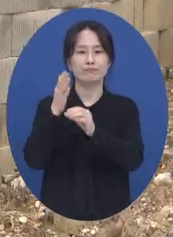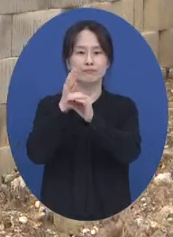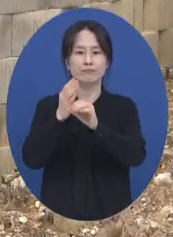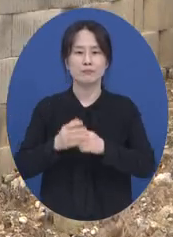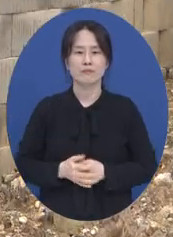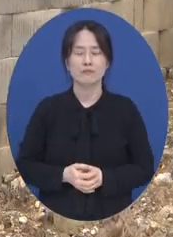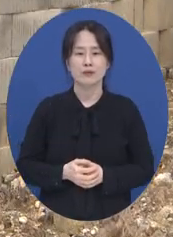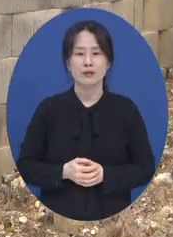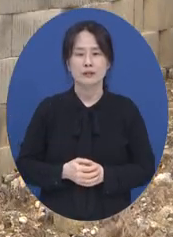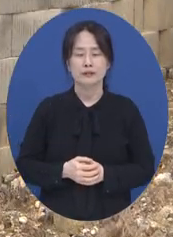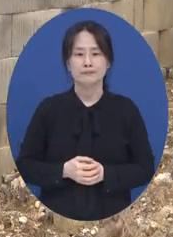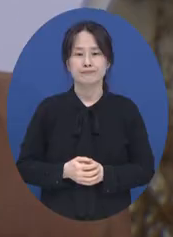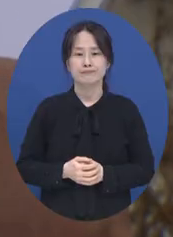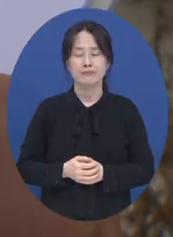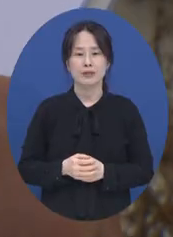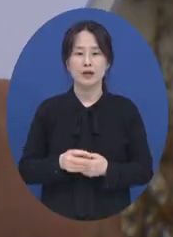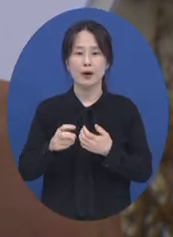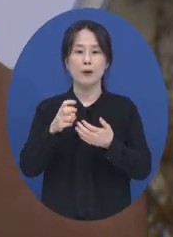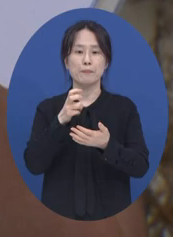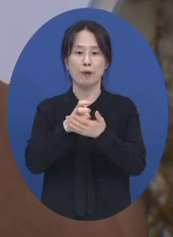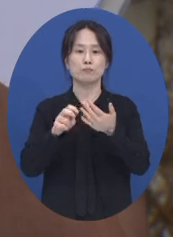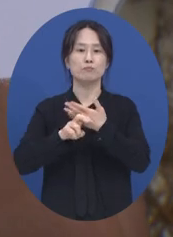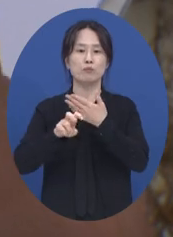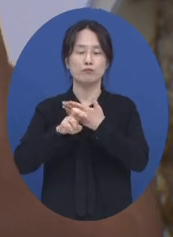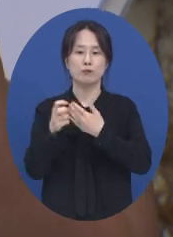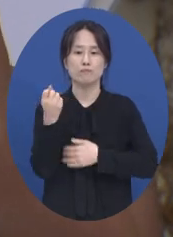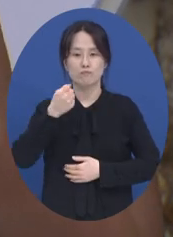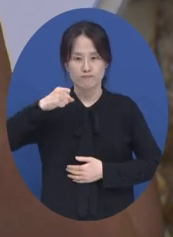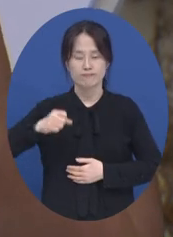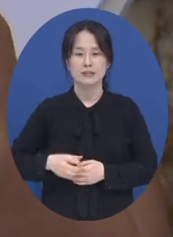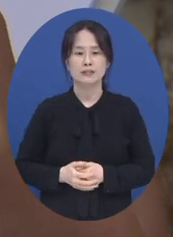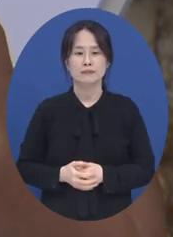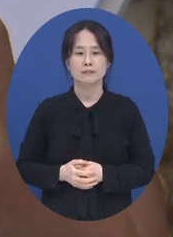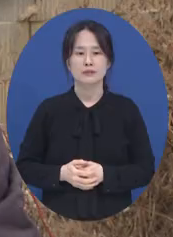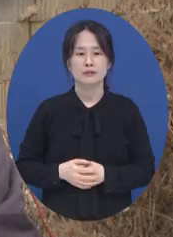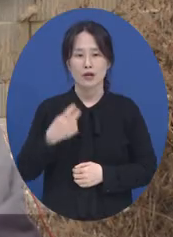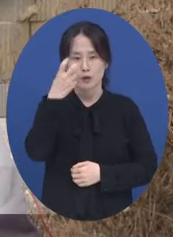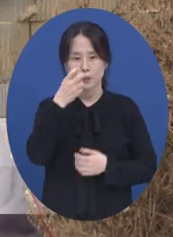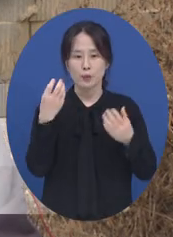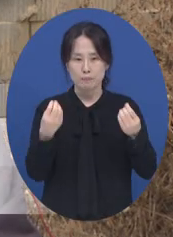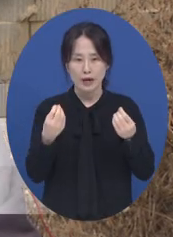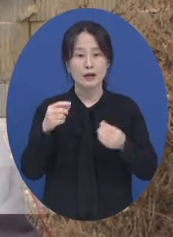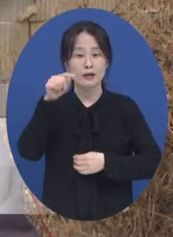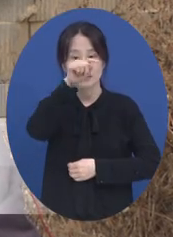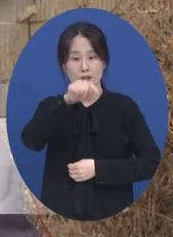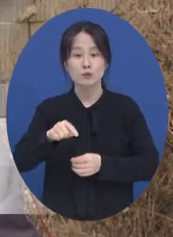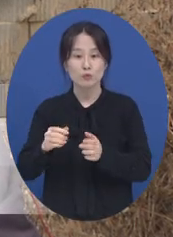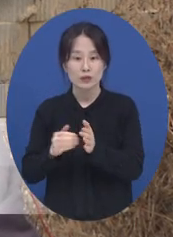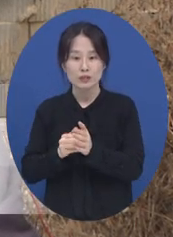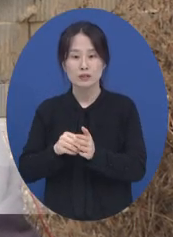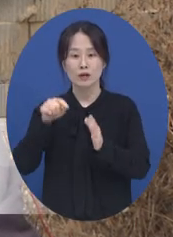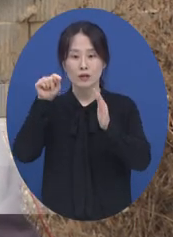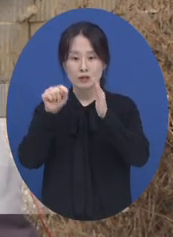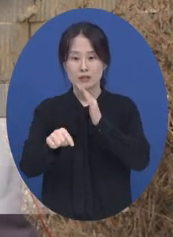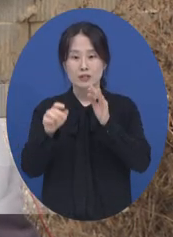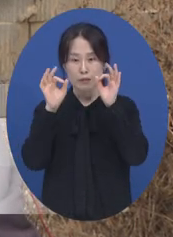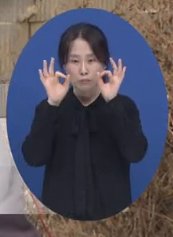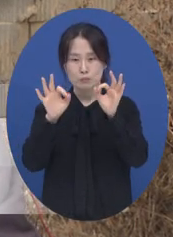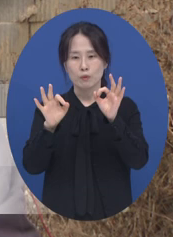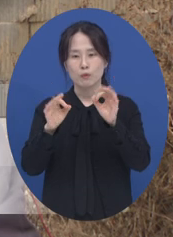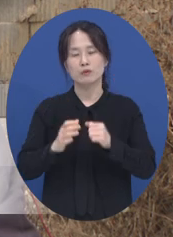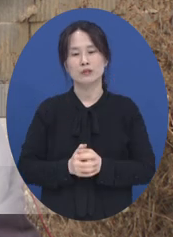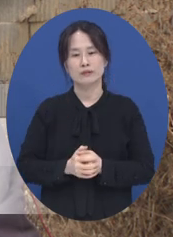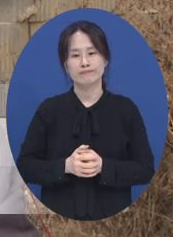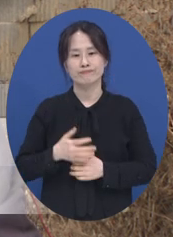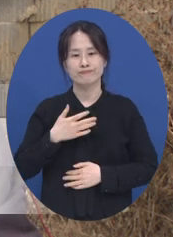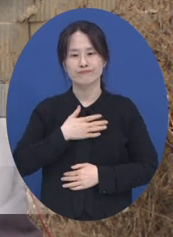있습니다 시설물 안전 법을 위반한 겁니다 교육받고 어떻게 나왔습니다만 은 현정아 나서